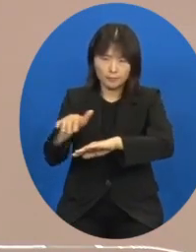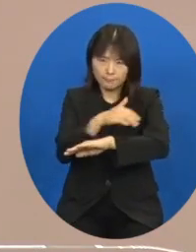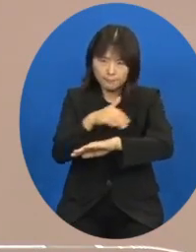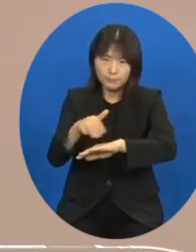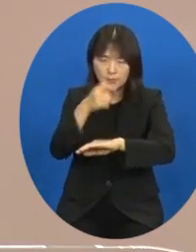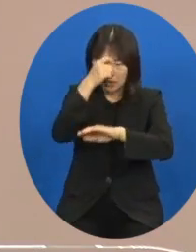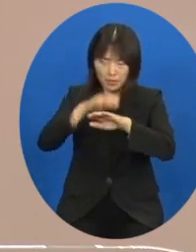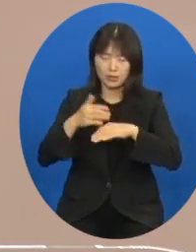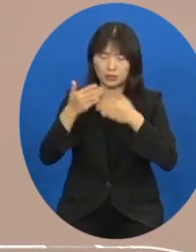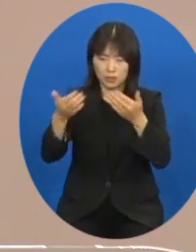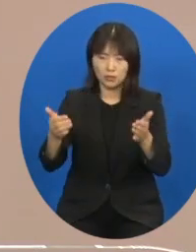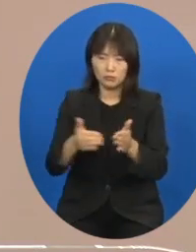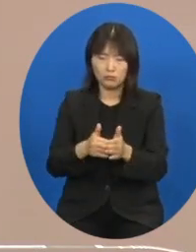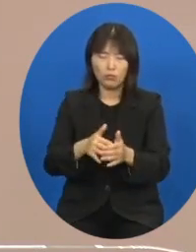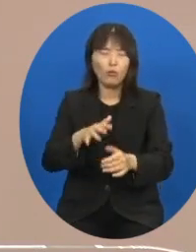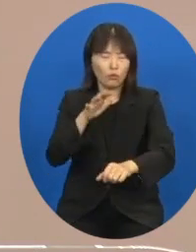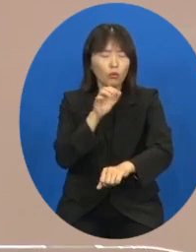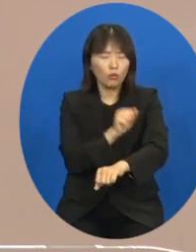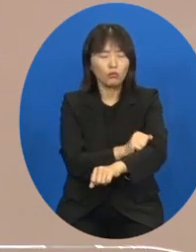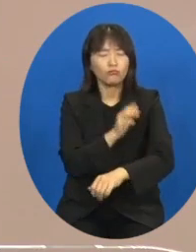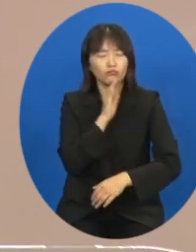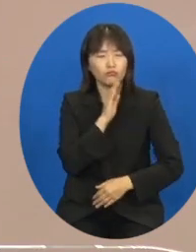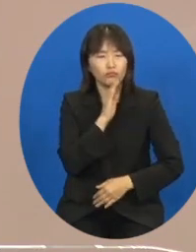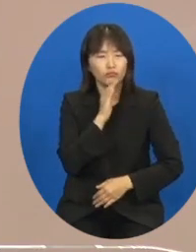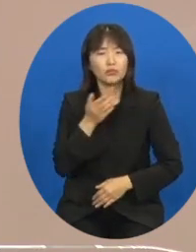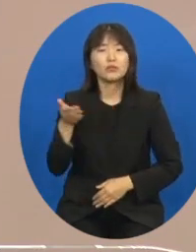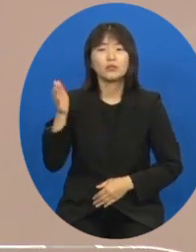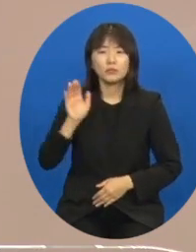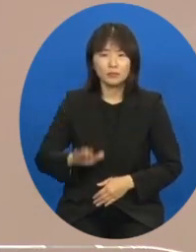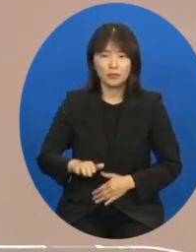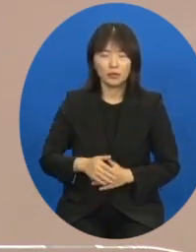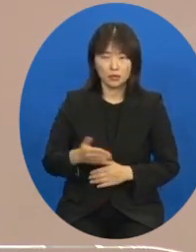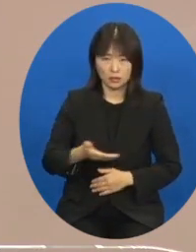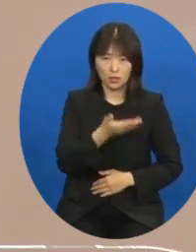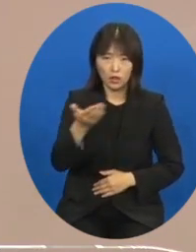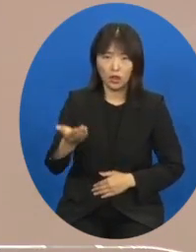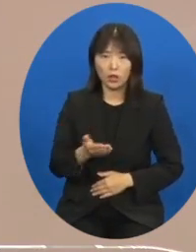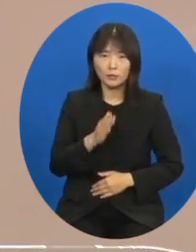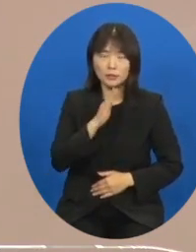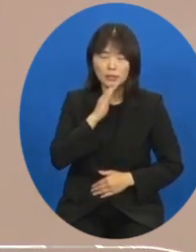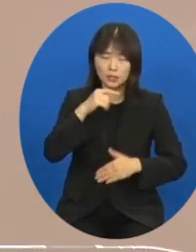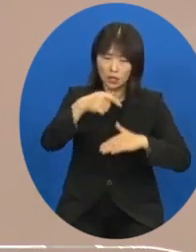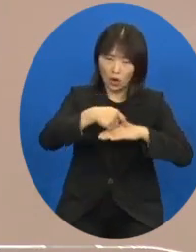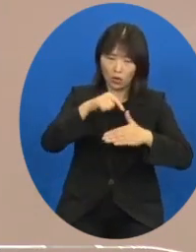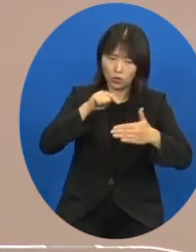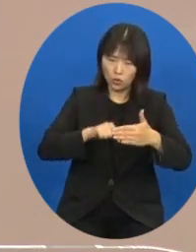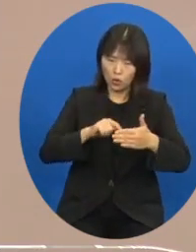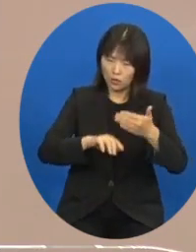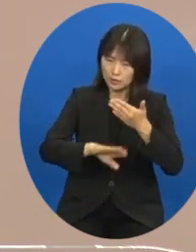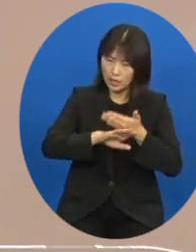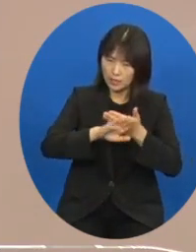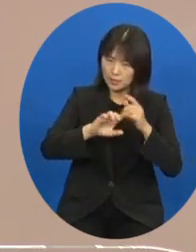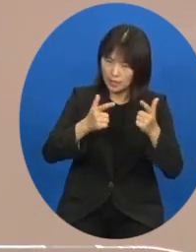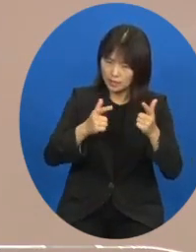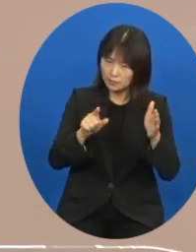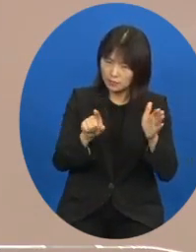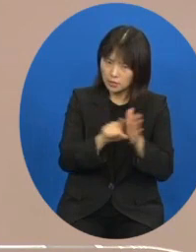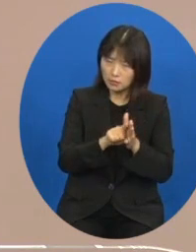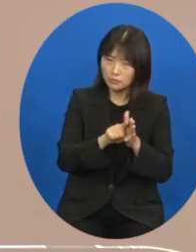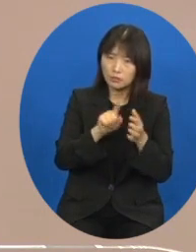했습니다. 잘하셨어요. 그러나 여러분이 진짜 겉과 속이 다르지 않은